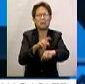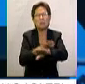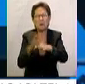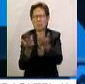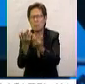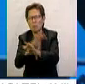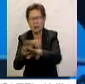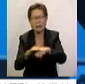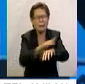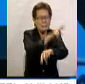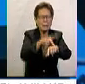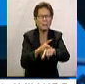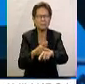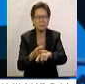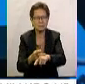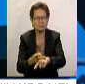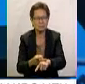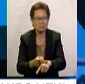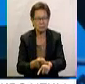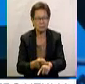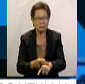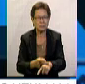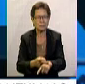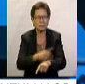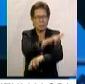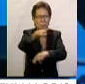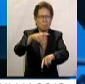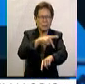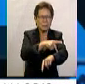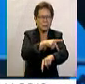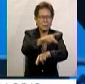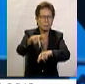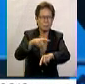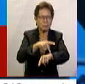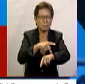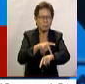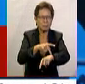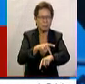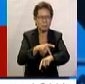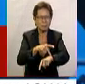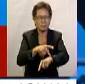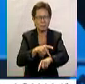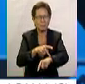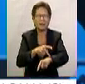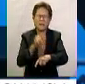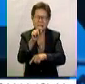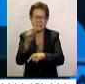momentum dengan keadaan bermain di padang di ruang sedikit banyak